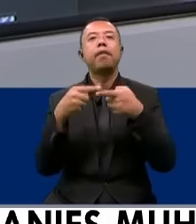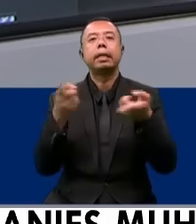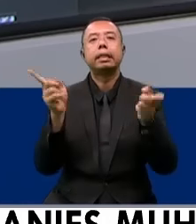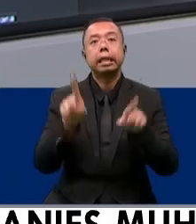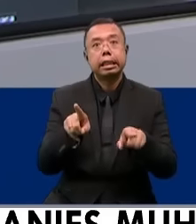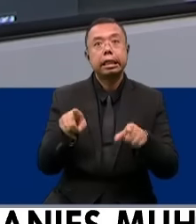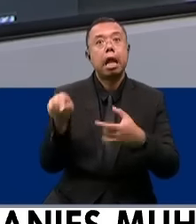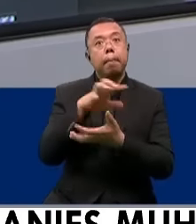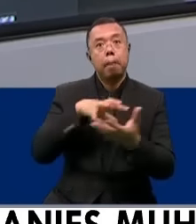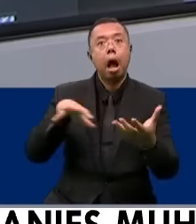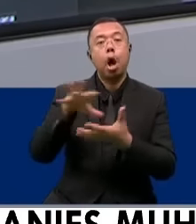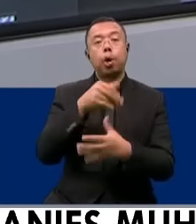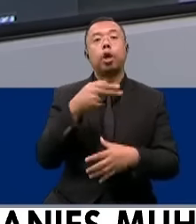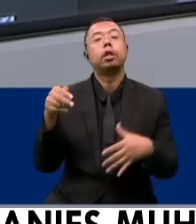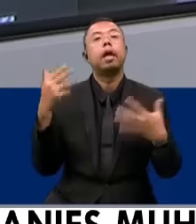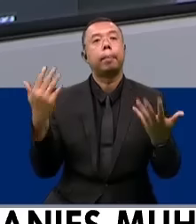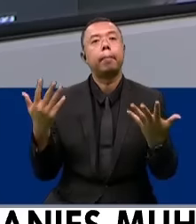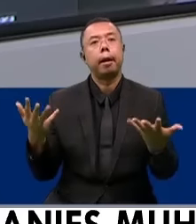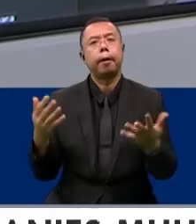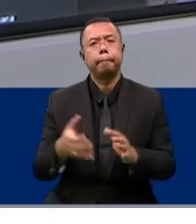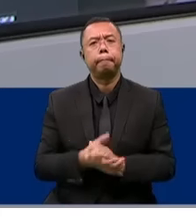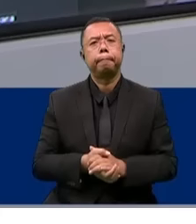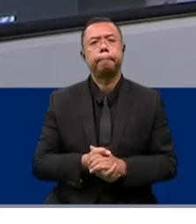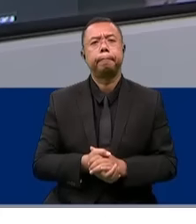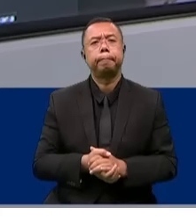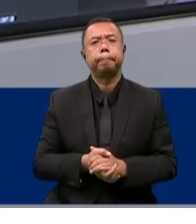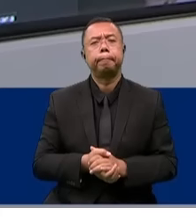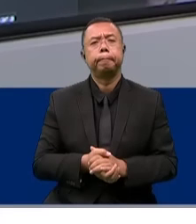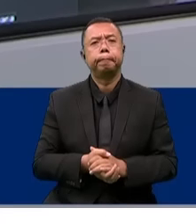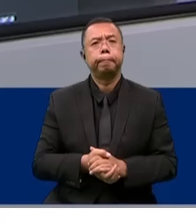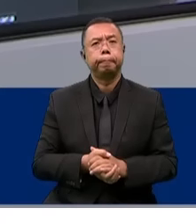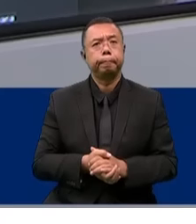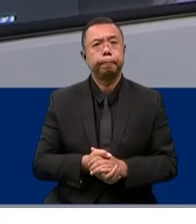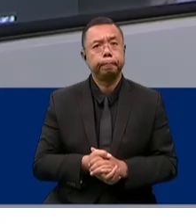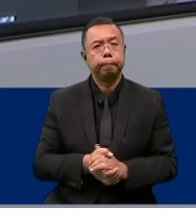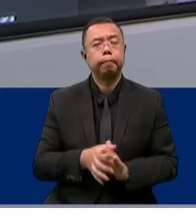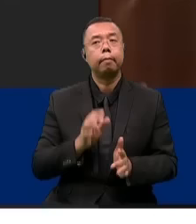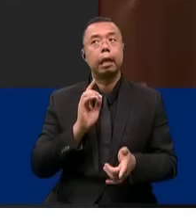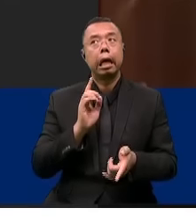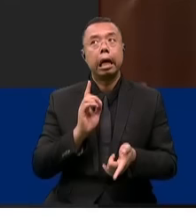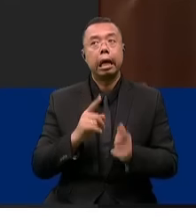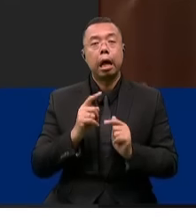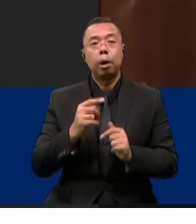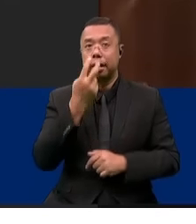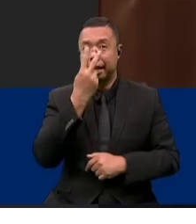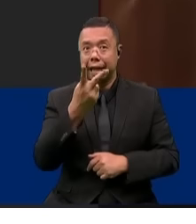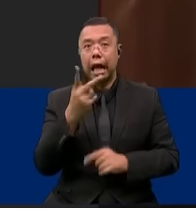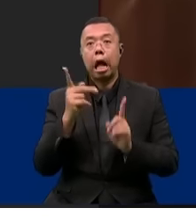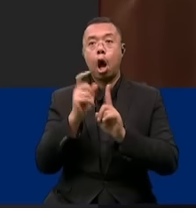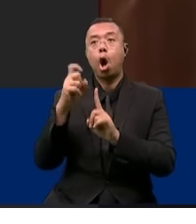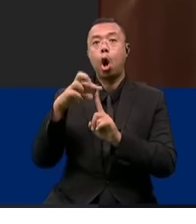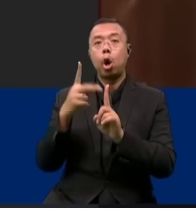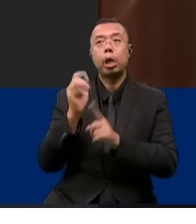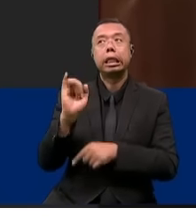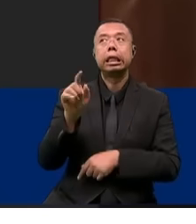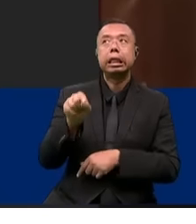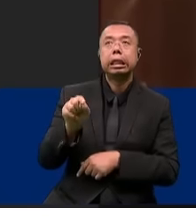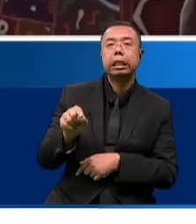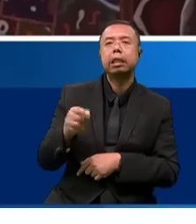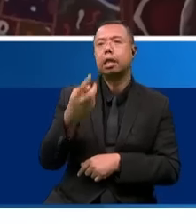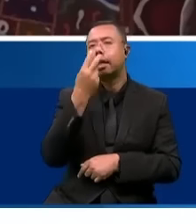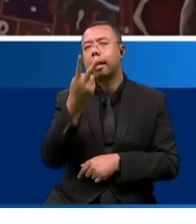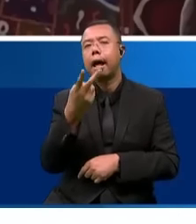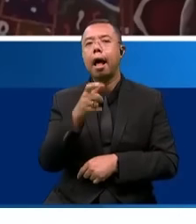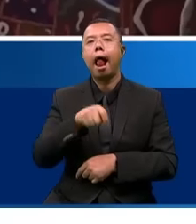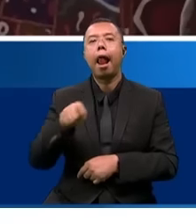berdampak juga ke ke Indonesia Prof ya kalau misalnya kaitan dengan Huti ini ee mungkin dengan peralatan